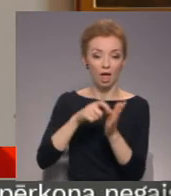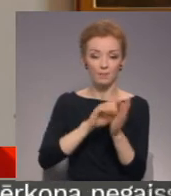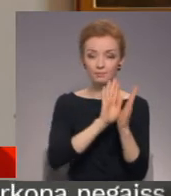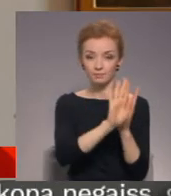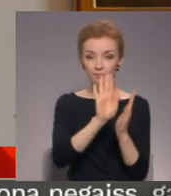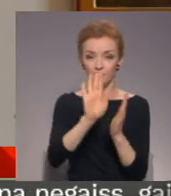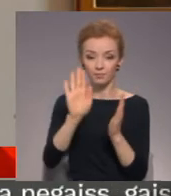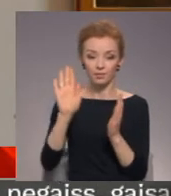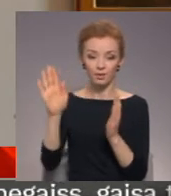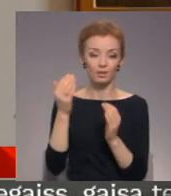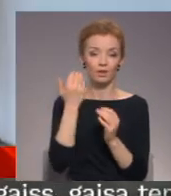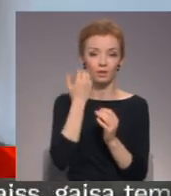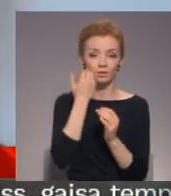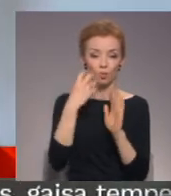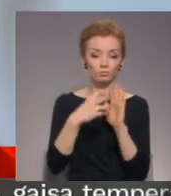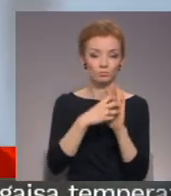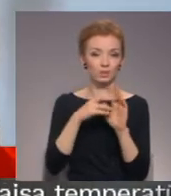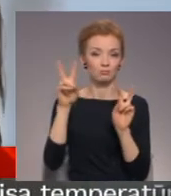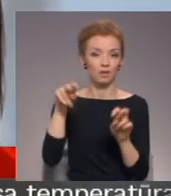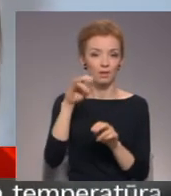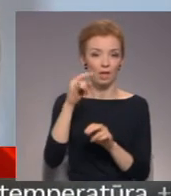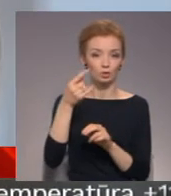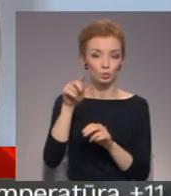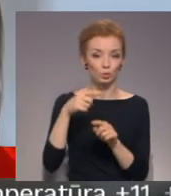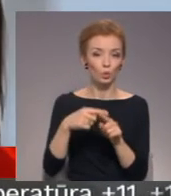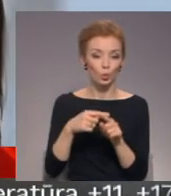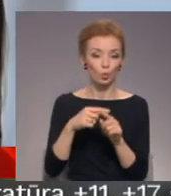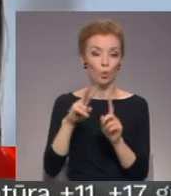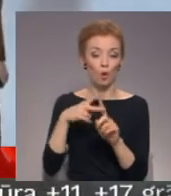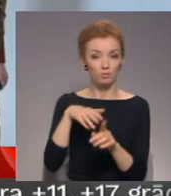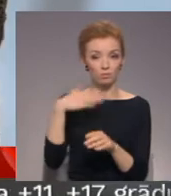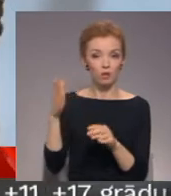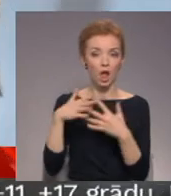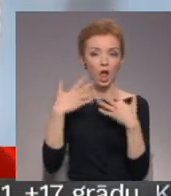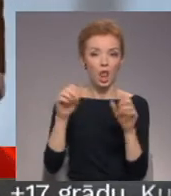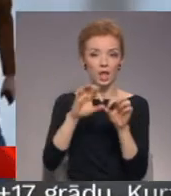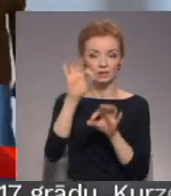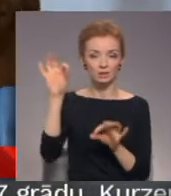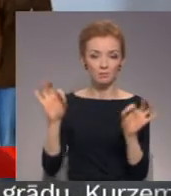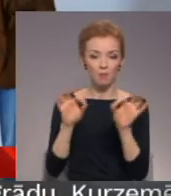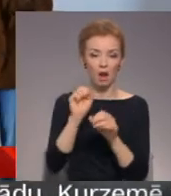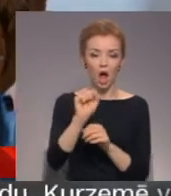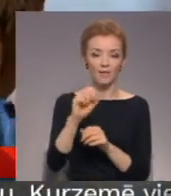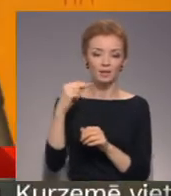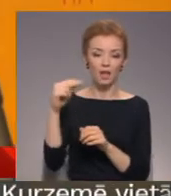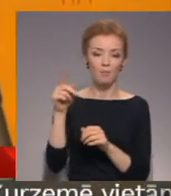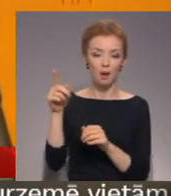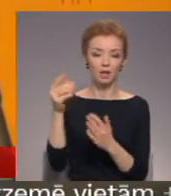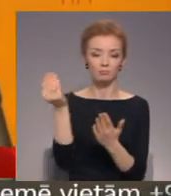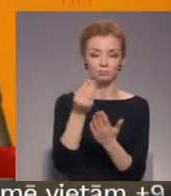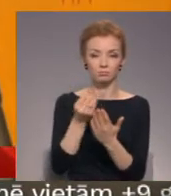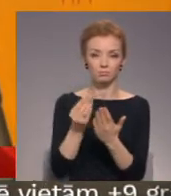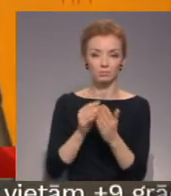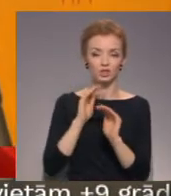izstādes nosaukuma ikona. Un tips Deisus, bet pie otras pavisam neierasta lielformāta Anna Zanberga Šenks veidotā